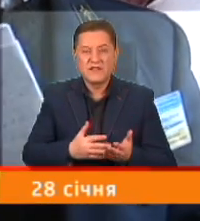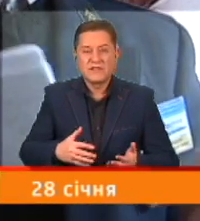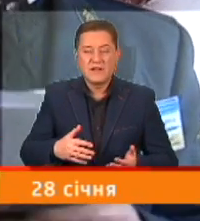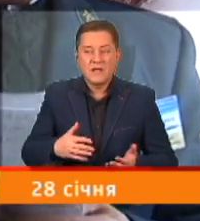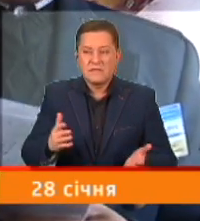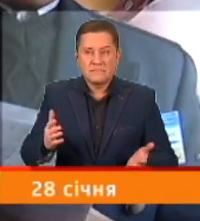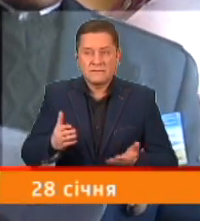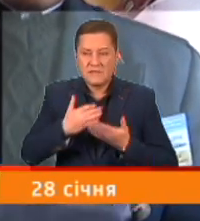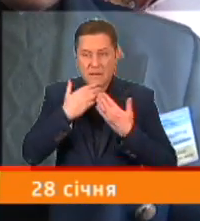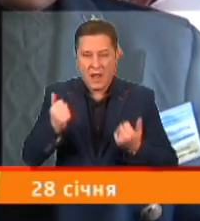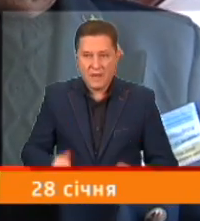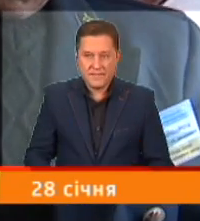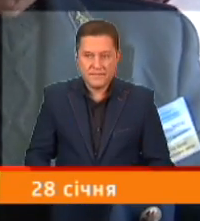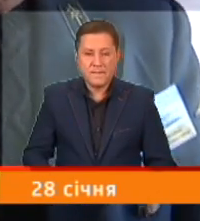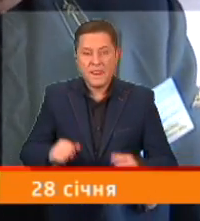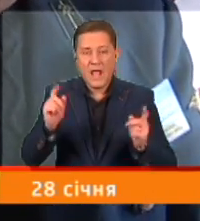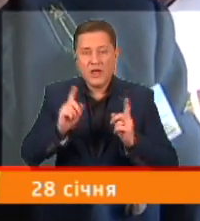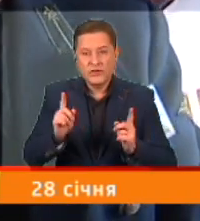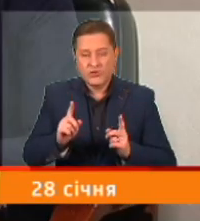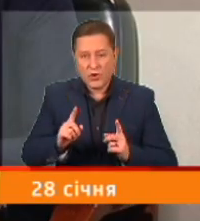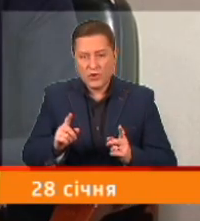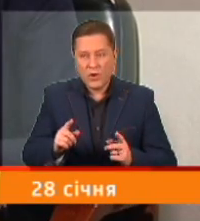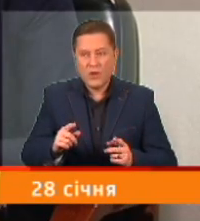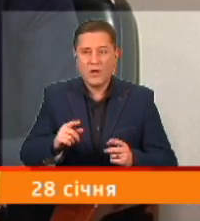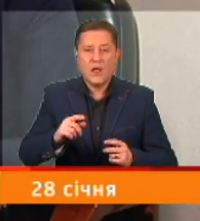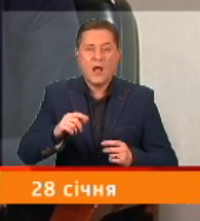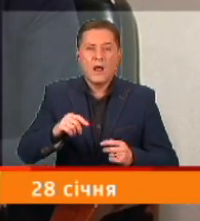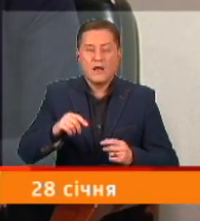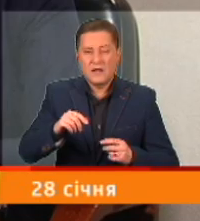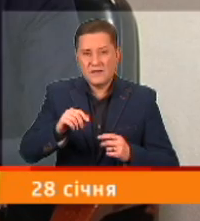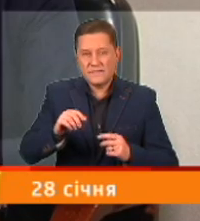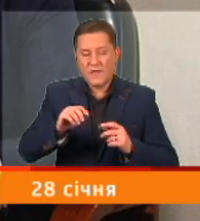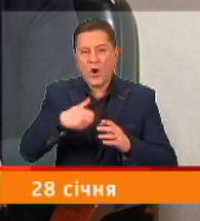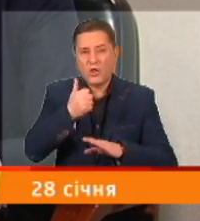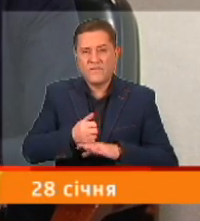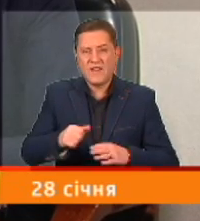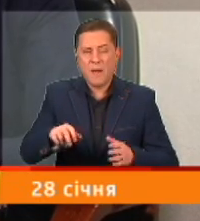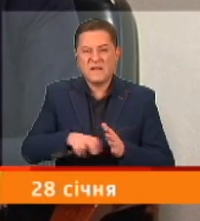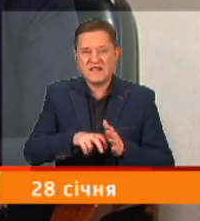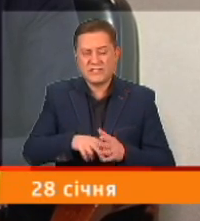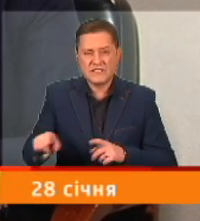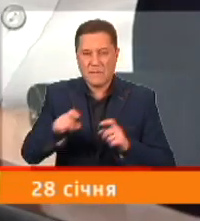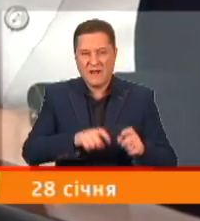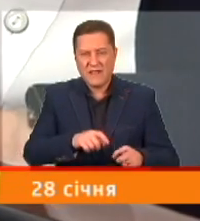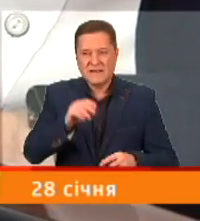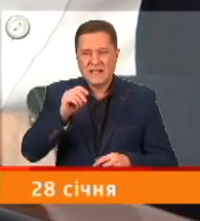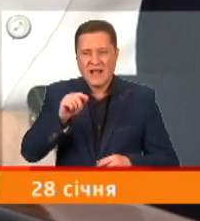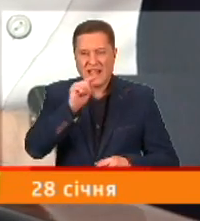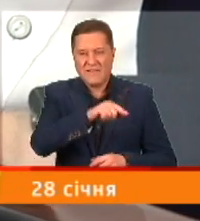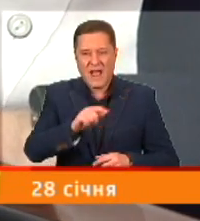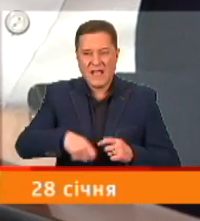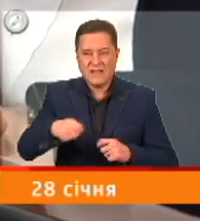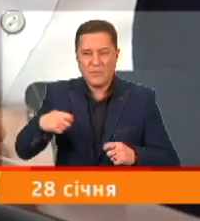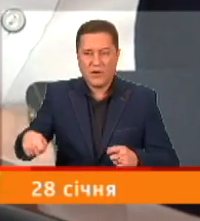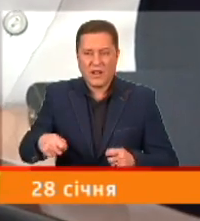то вибачайте. Щодо нарікань провідника, головний із пасажирських перевезень киває на бюрократію. Мовляв, щоб